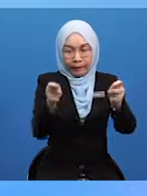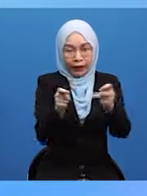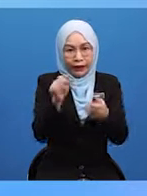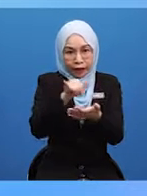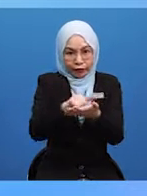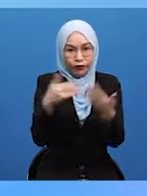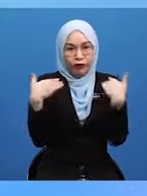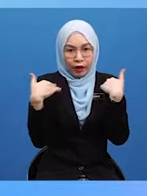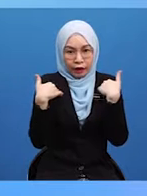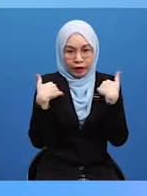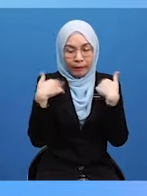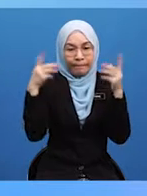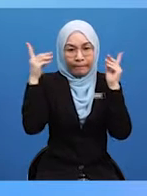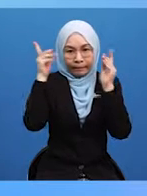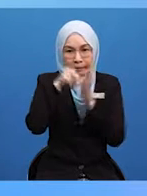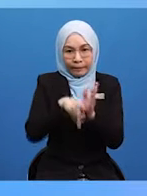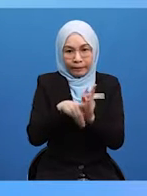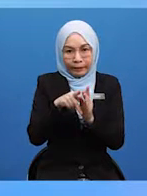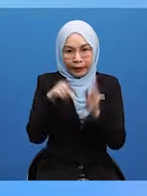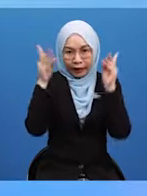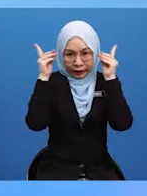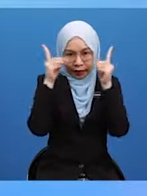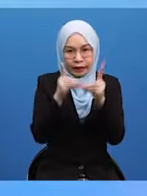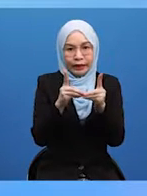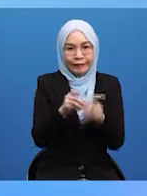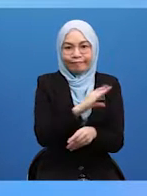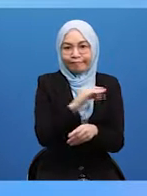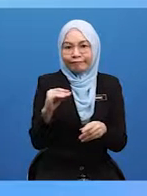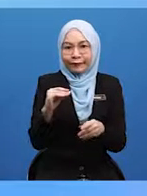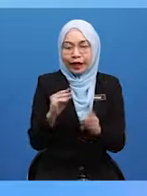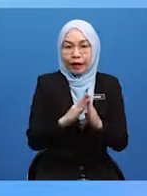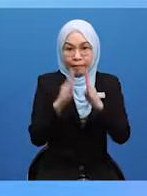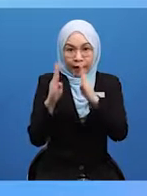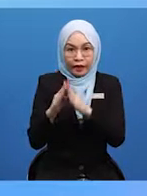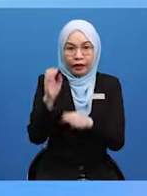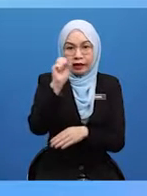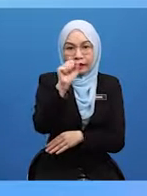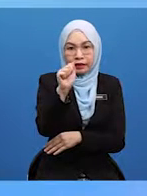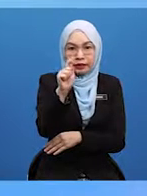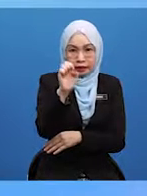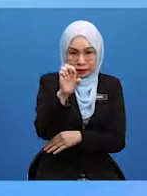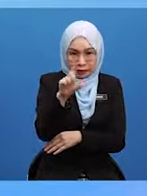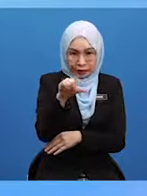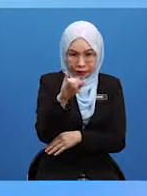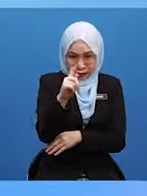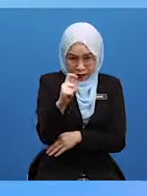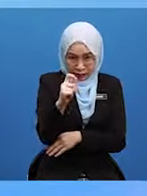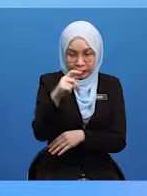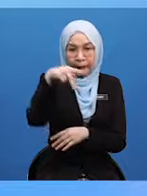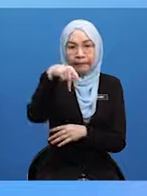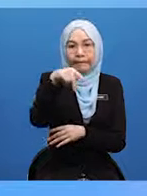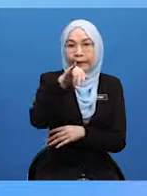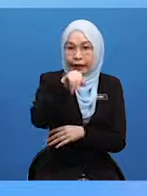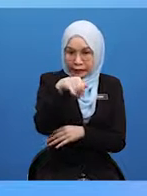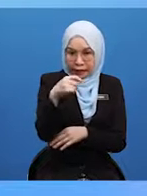pula berperanan sebagai bandar sokongan kepada bandar utama. Contohnya,